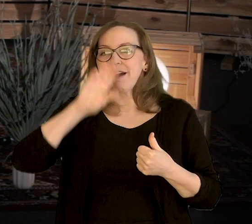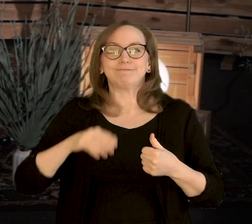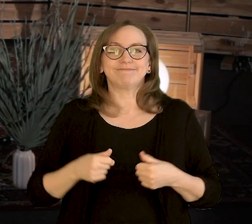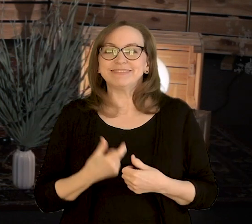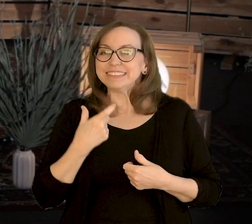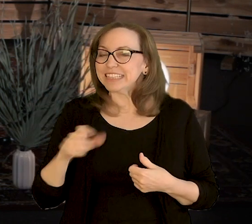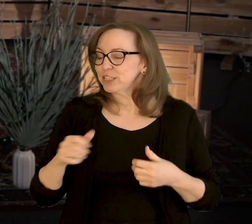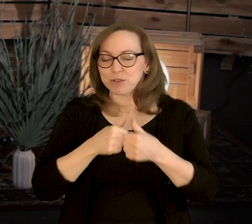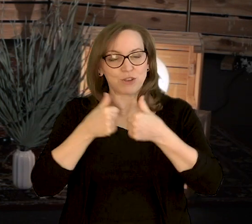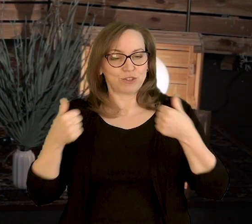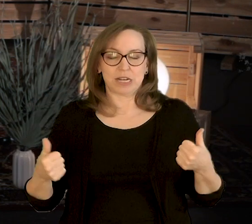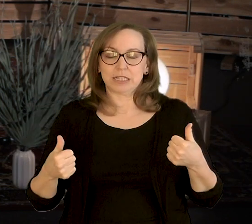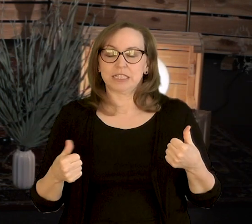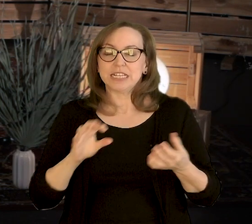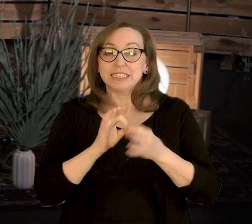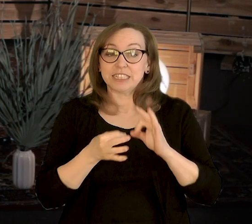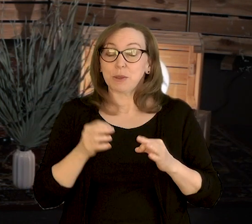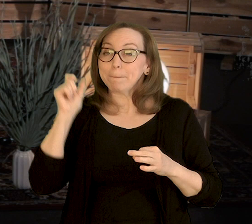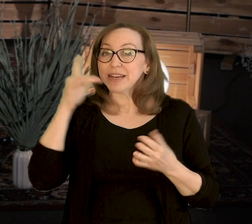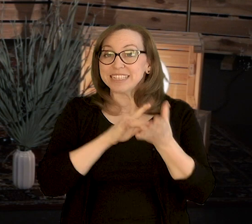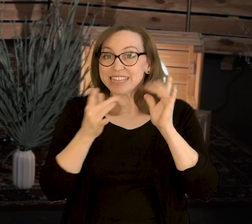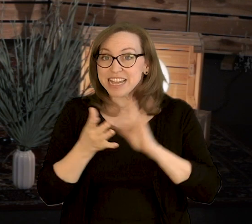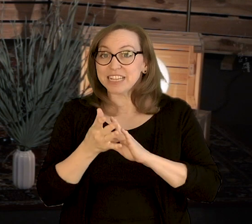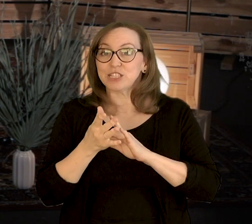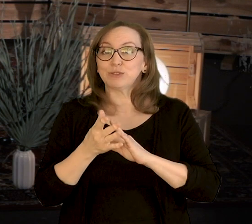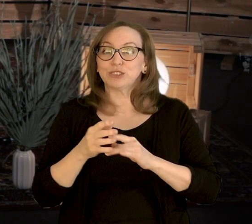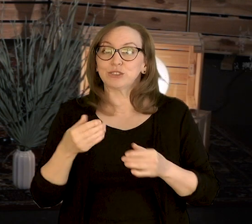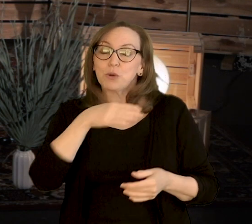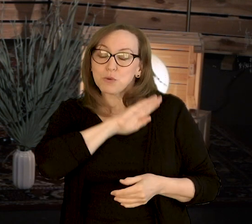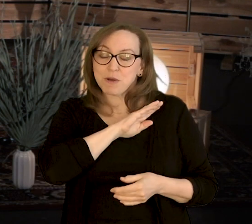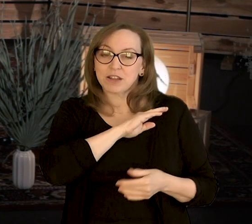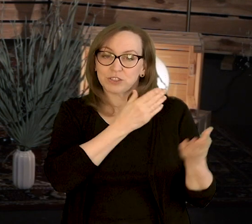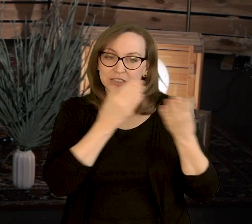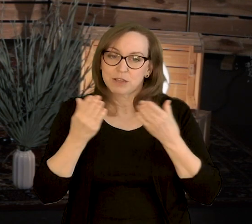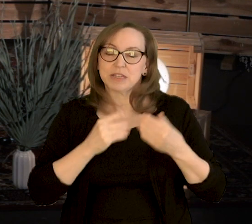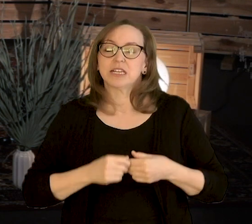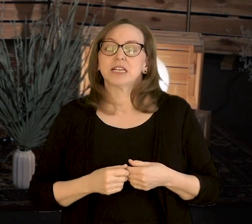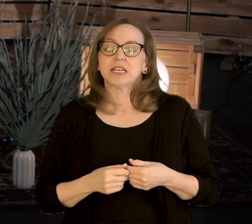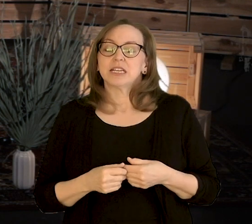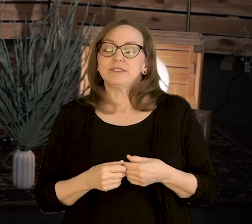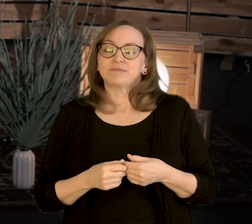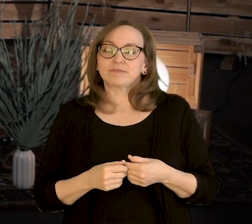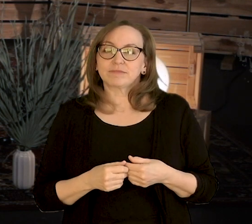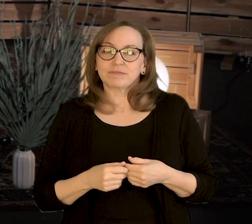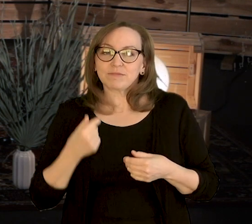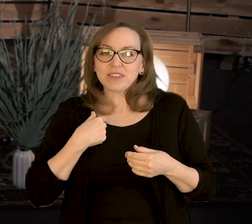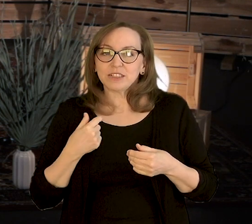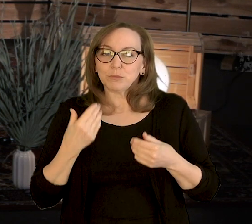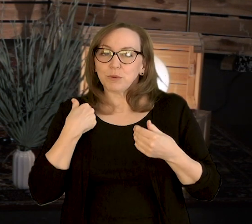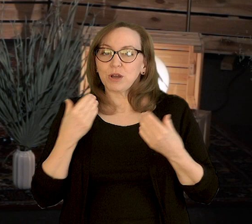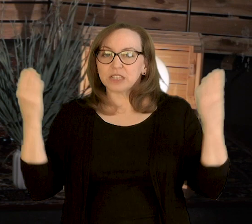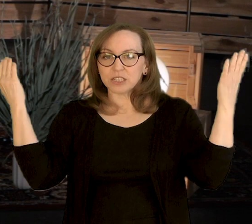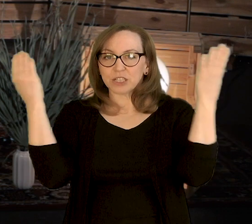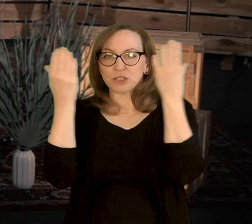Pan Jezus umarł, ta gruba zasłona, która oddzielała miejsce